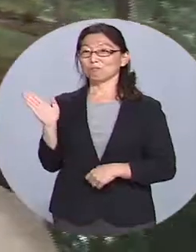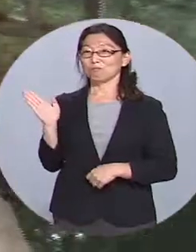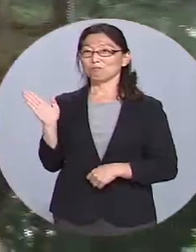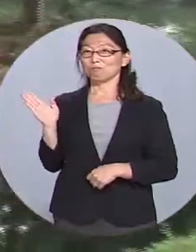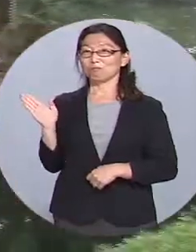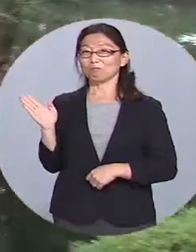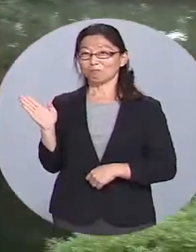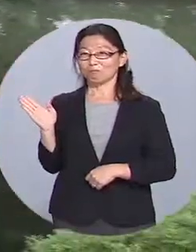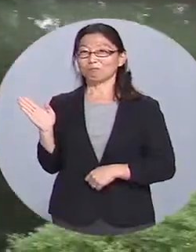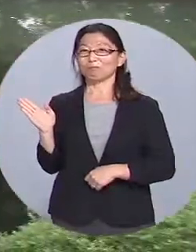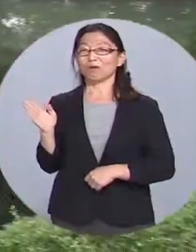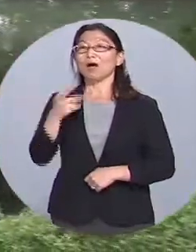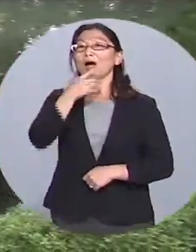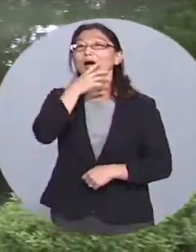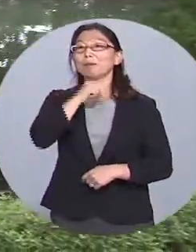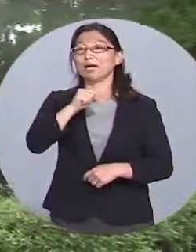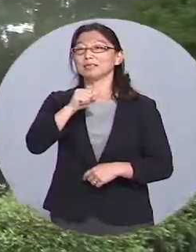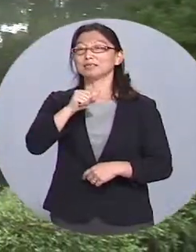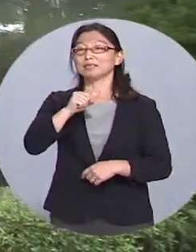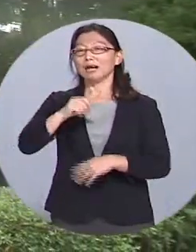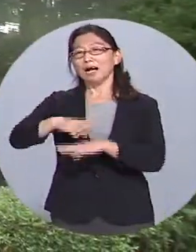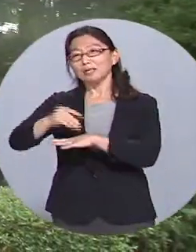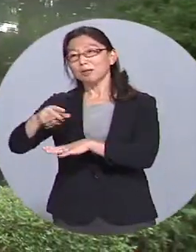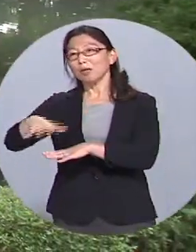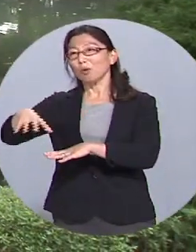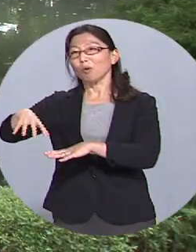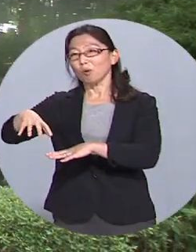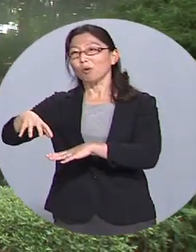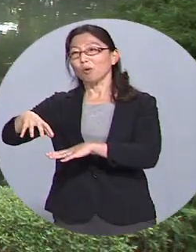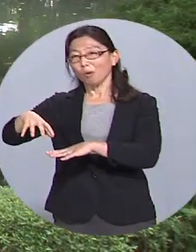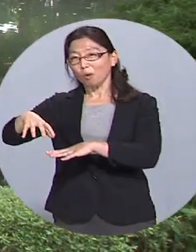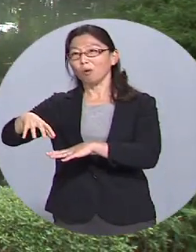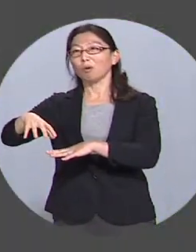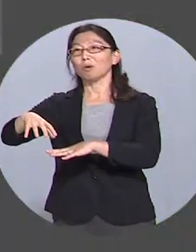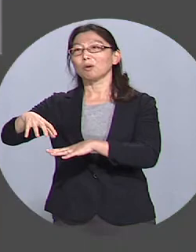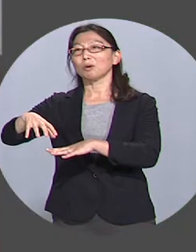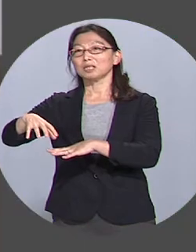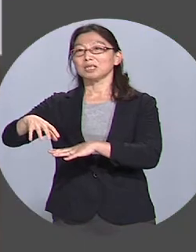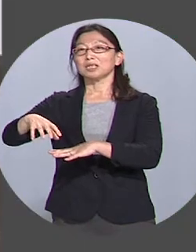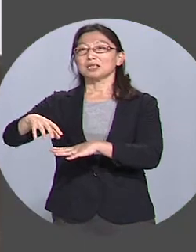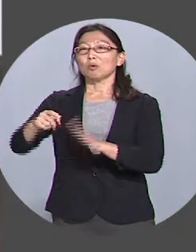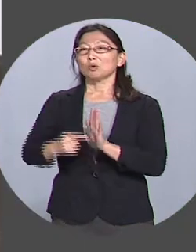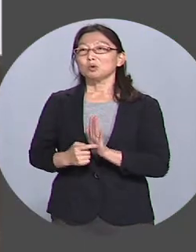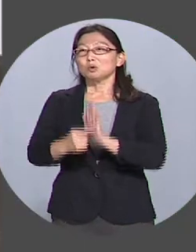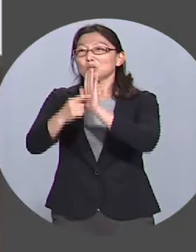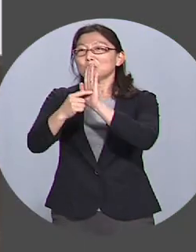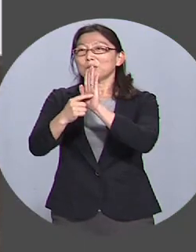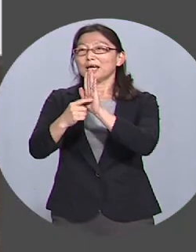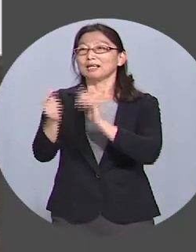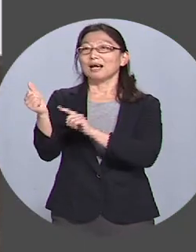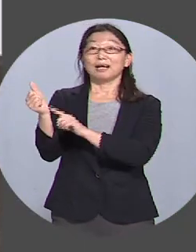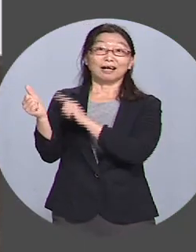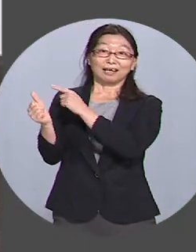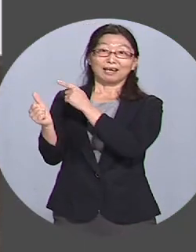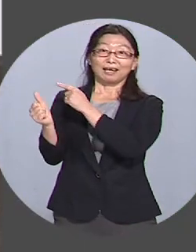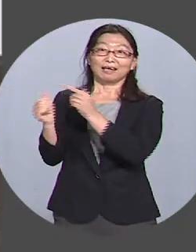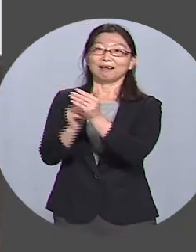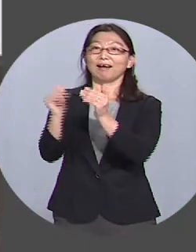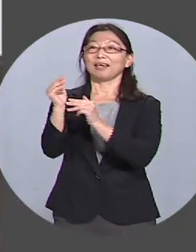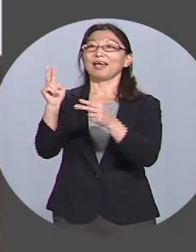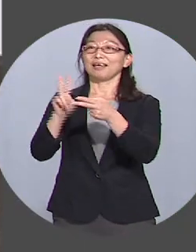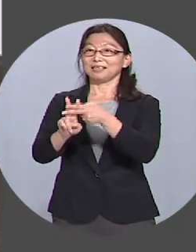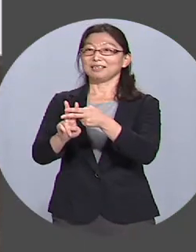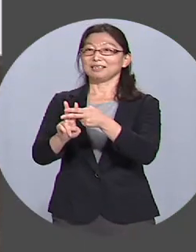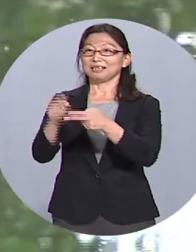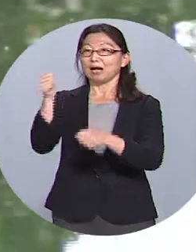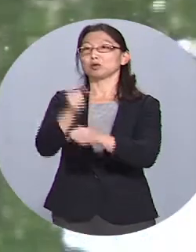成蹊園は明治初期に熊谷の産業や土木に大きな功績を残した地元の名士武井丹女